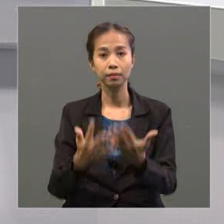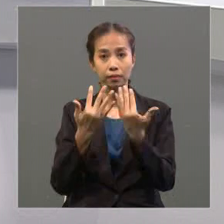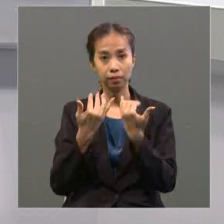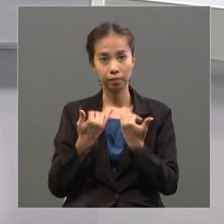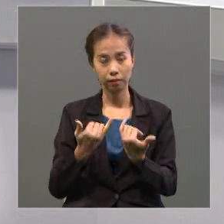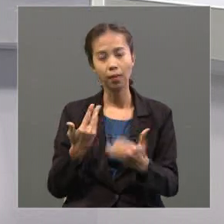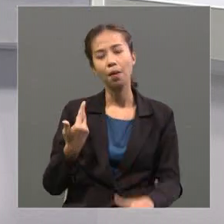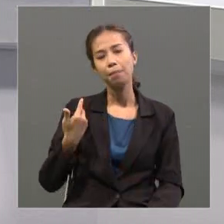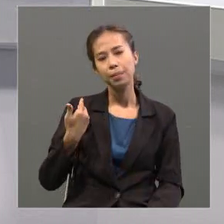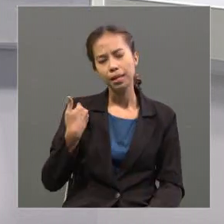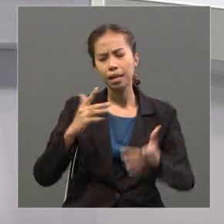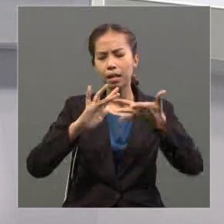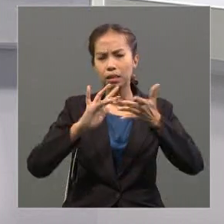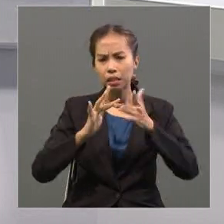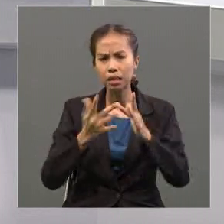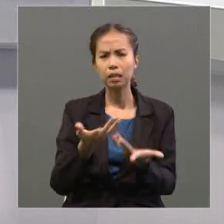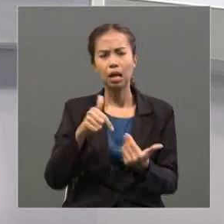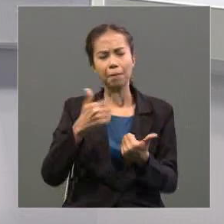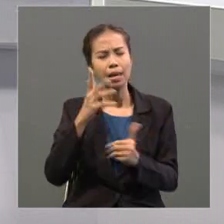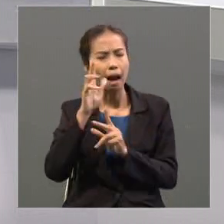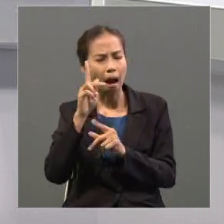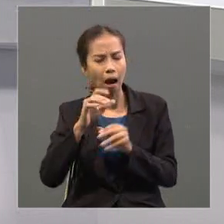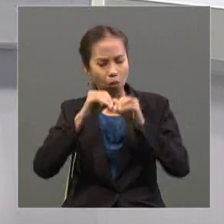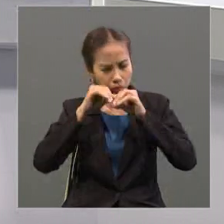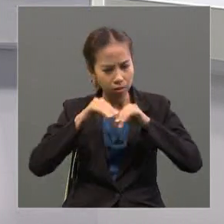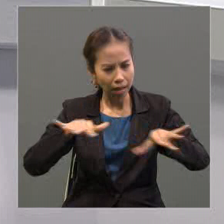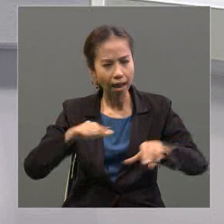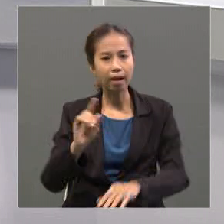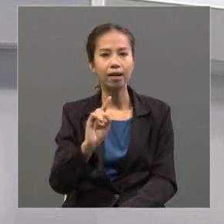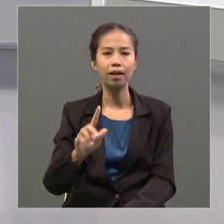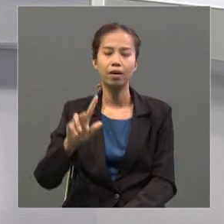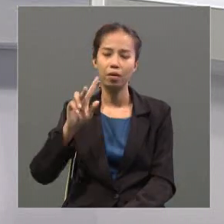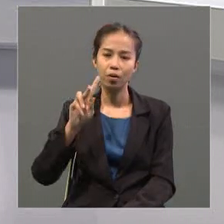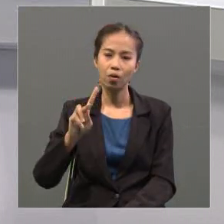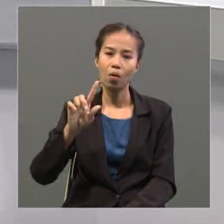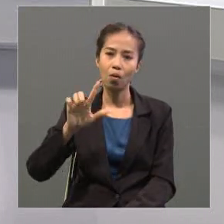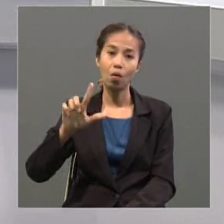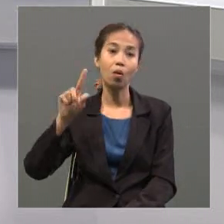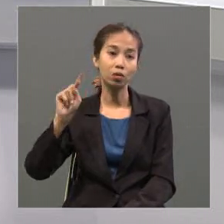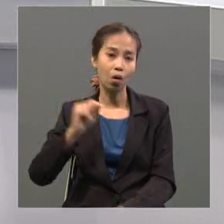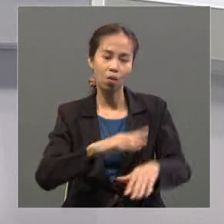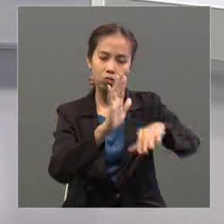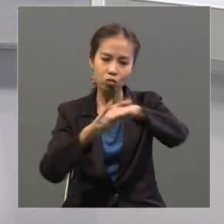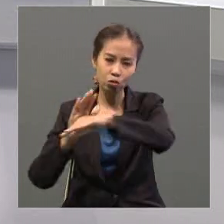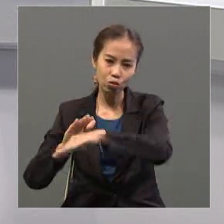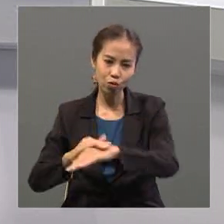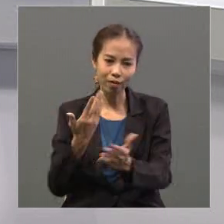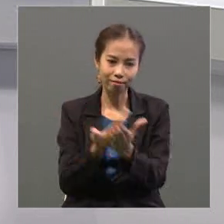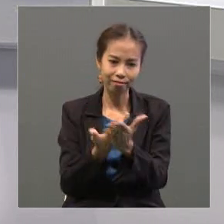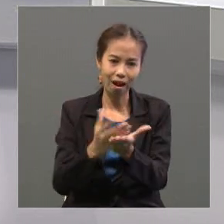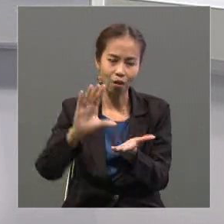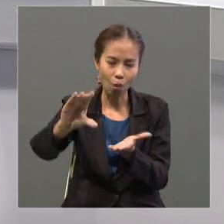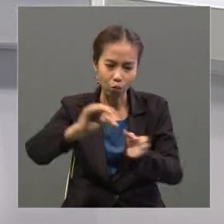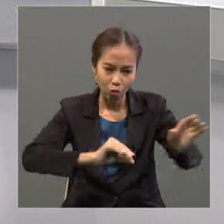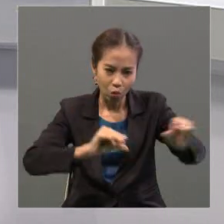ในโลกออนไลน์มีแชร์ส่งต่อนะครับบอกว่ามีการเชิญชวนกันว่าก.ล.ต.เนี่ยเขาชวนมาลงทุนกองทุนไวเกษียณกับทางบริษัทจดทะเ